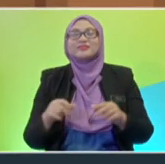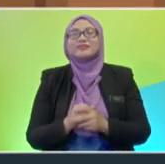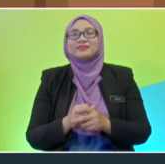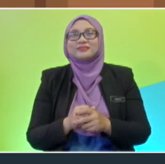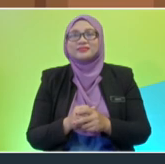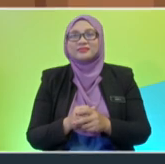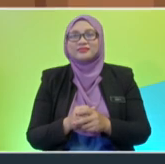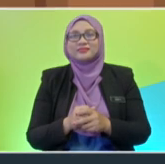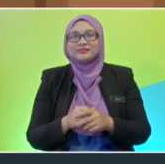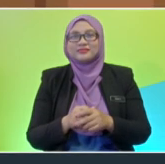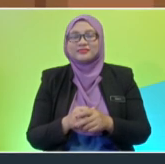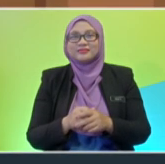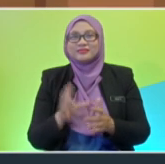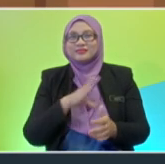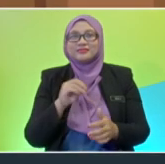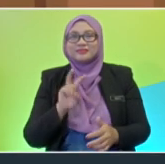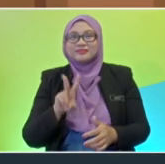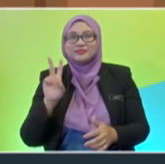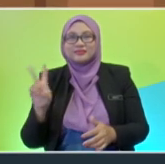dan juga